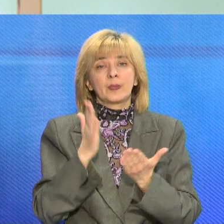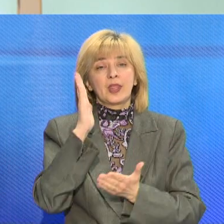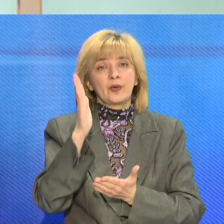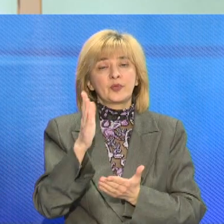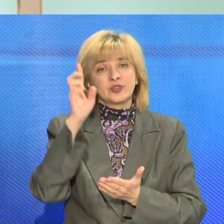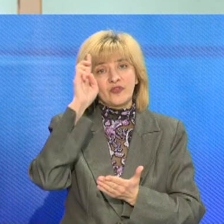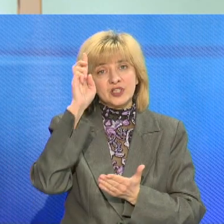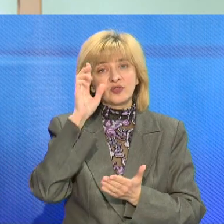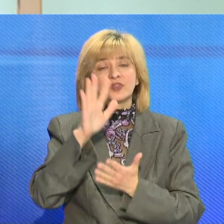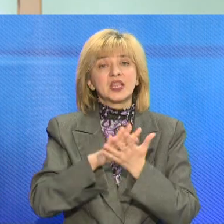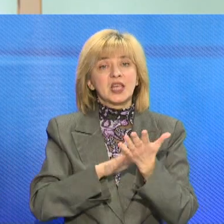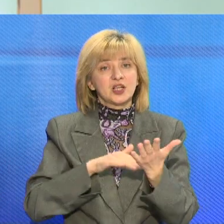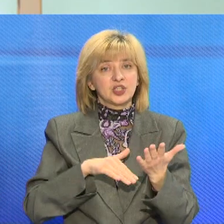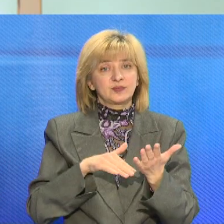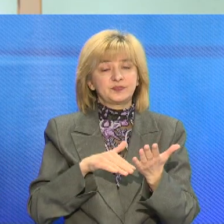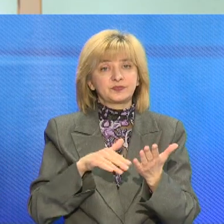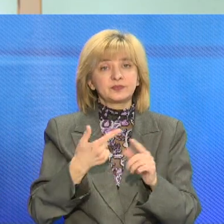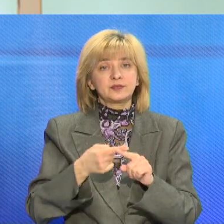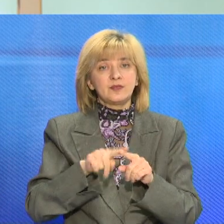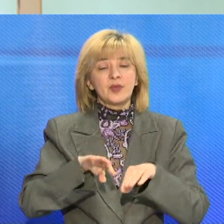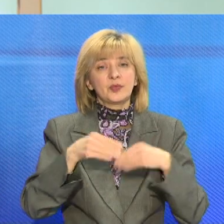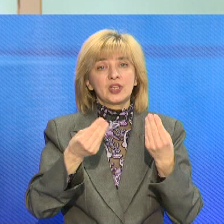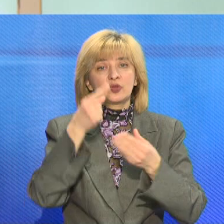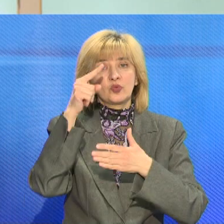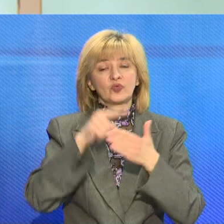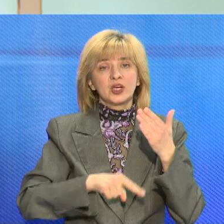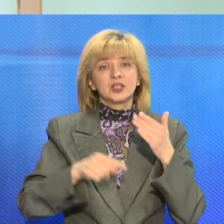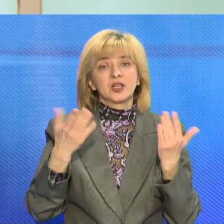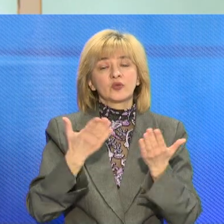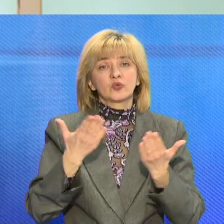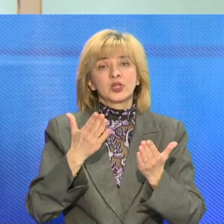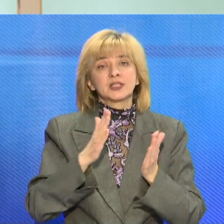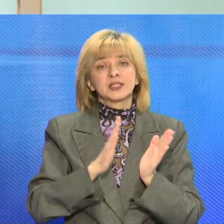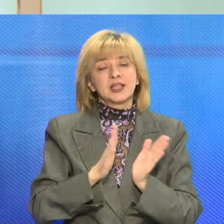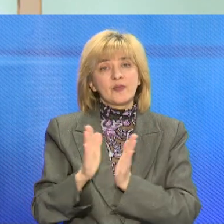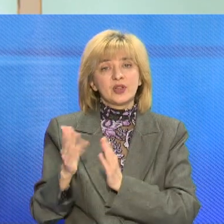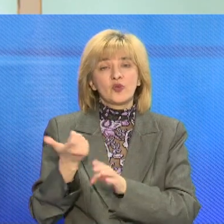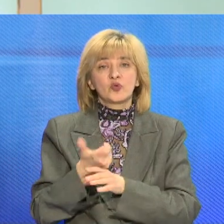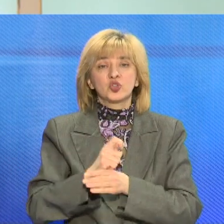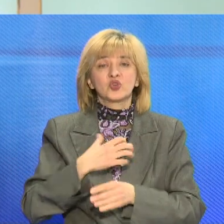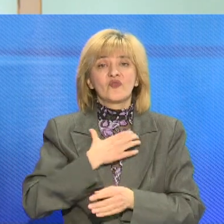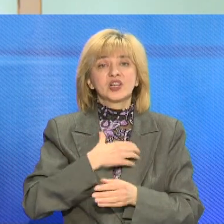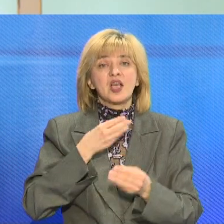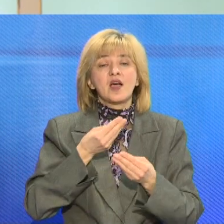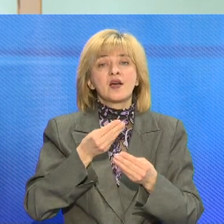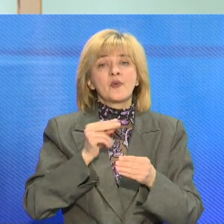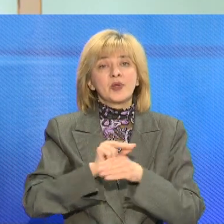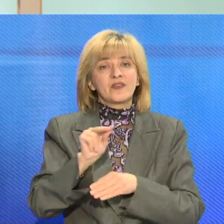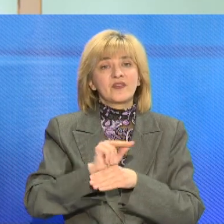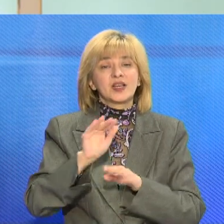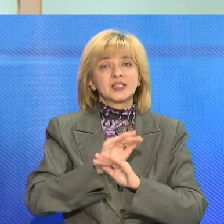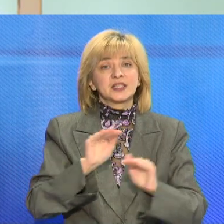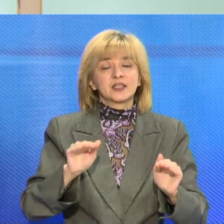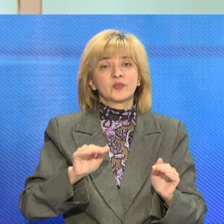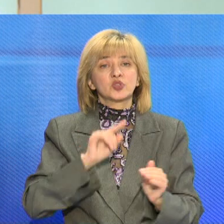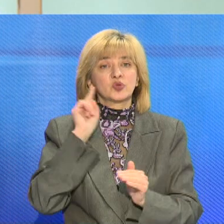будет в государстве и дальше, то есть это придает какую-то уверенность, какую-то стабильность. Очень важно прививать детям с юного возраста любовь к своей